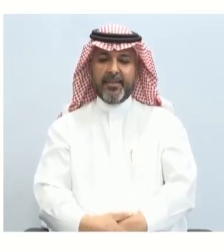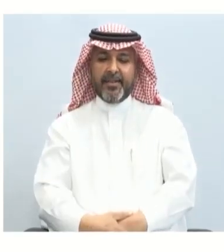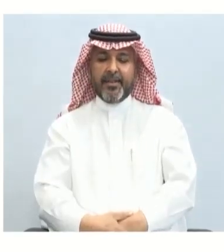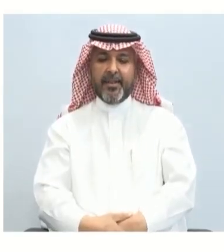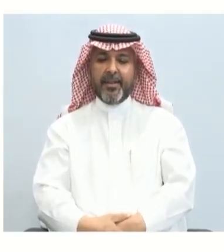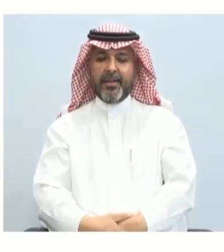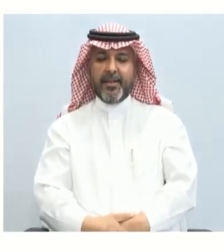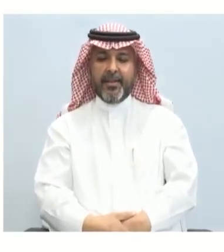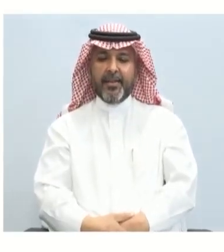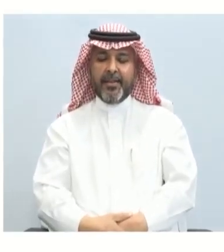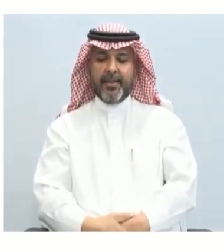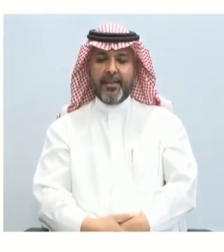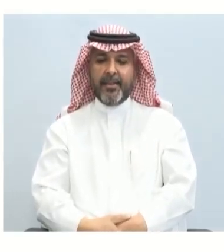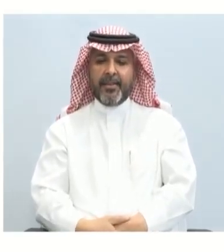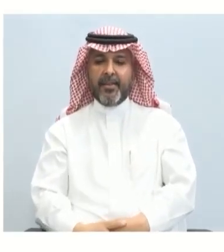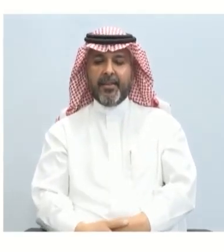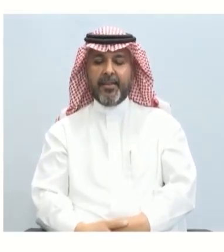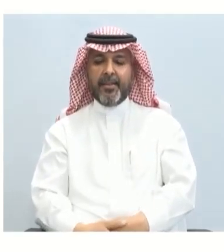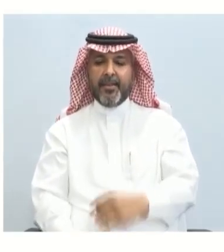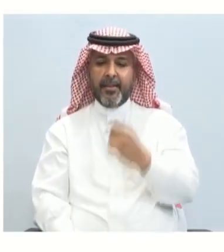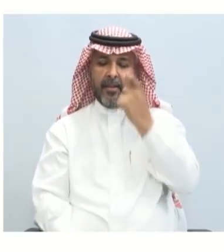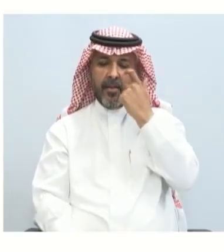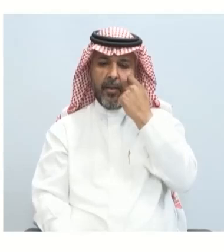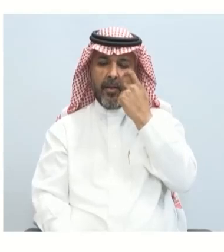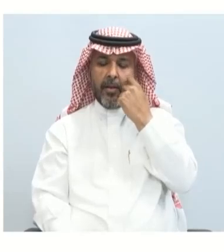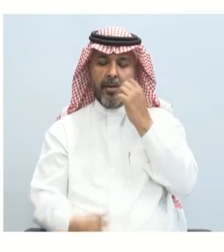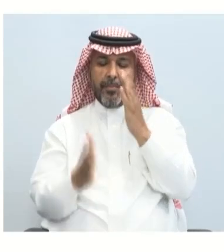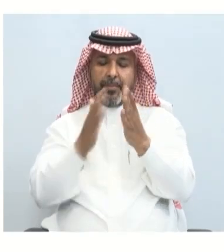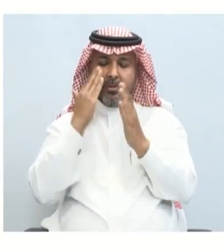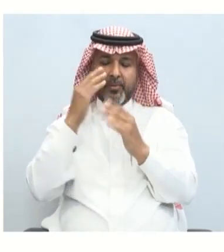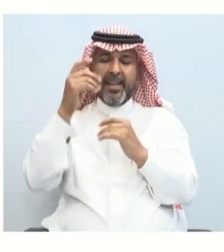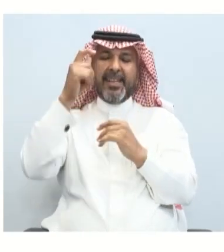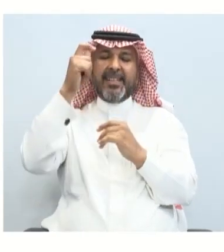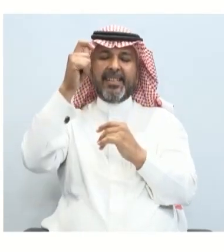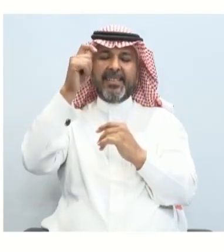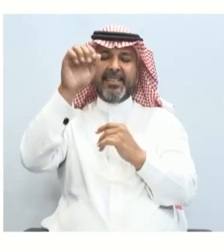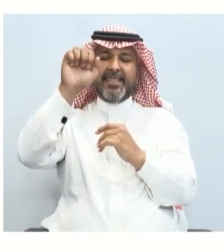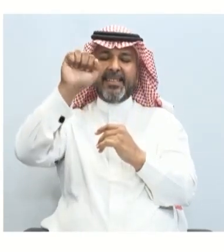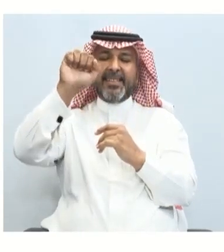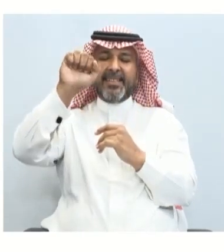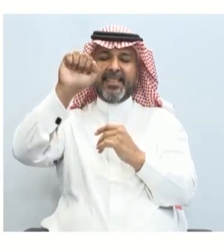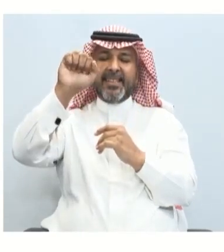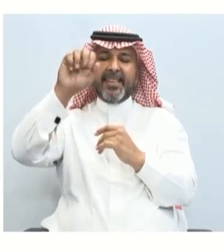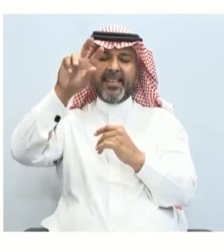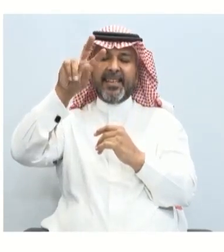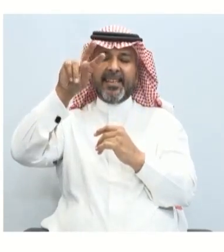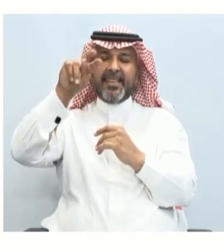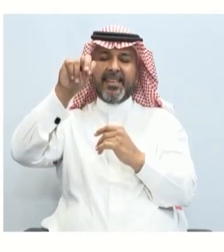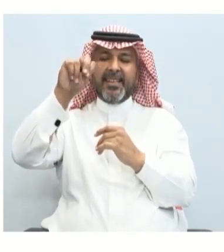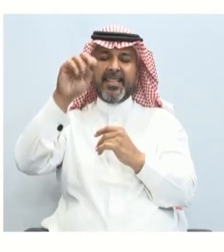درجه هذه الزاويه اللي كوساين نصف بهذا الشكل فبالتالي انت مطلوب منك الان تحسب تان ال0